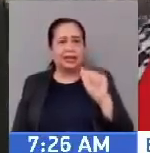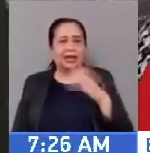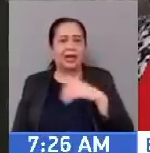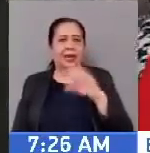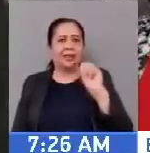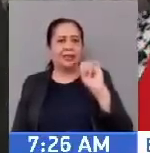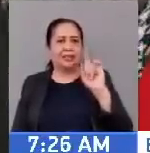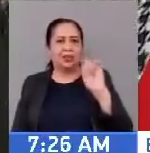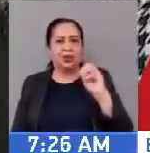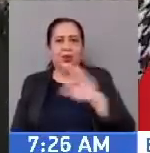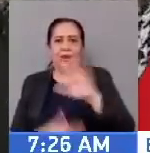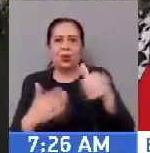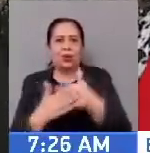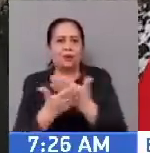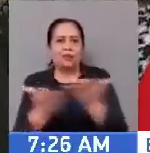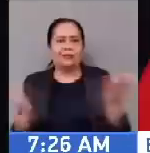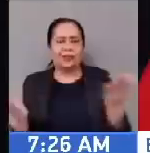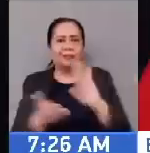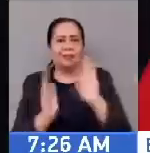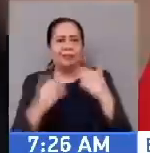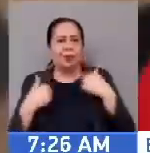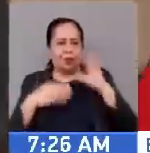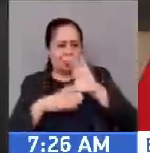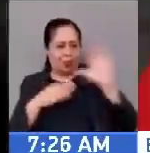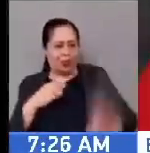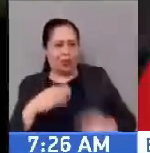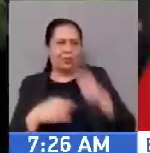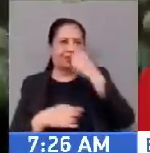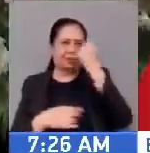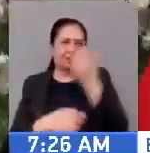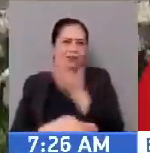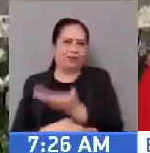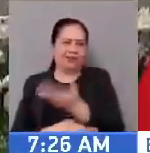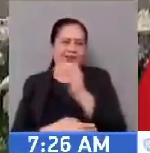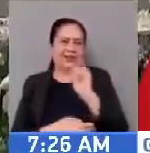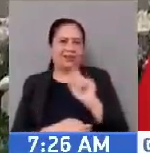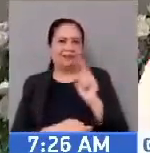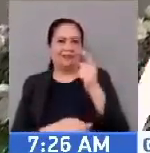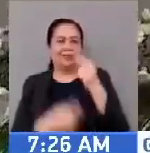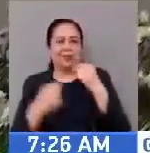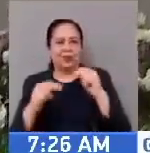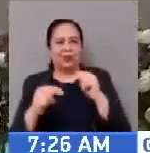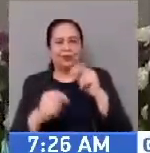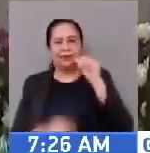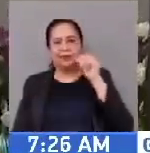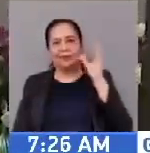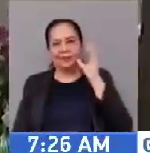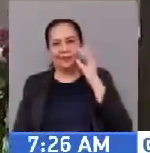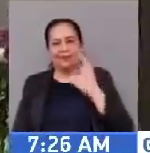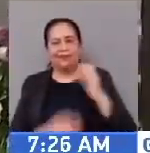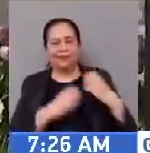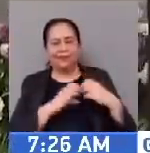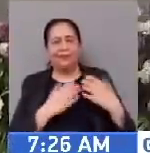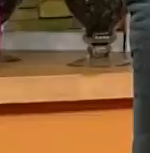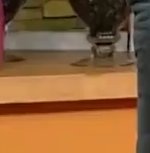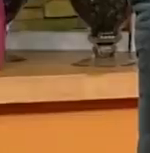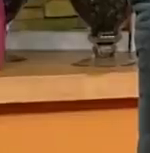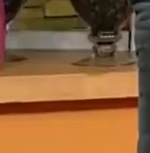sila. Naging buo ako dahil sa kanila. Yan ang unang balita, Aubrey Carampel, buong puso para sa